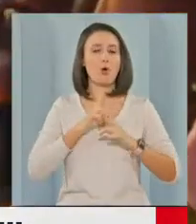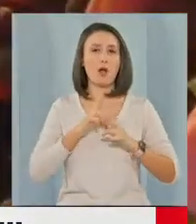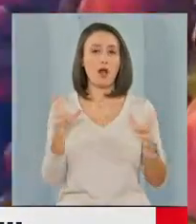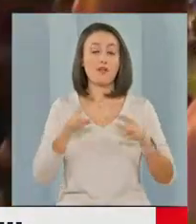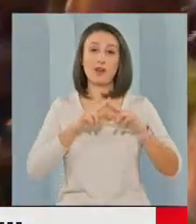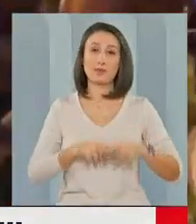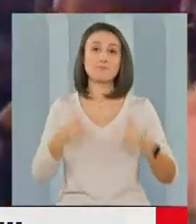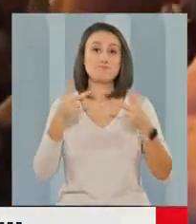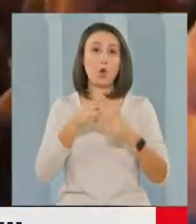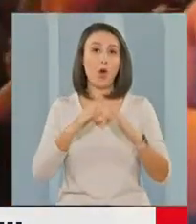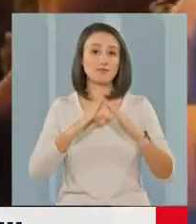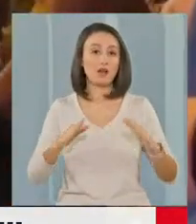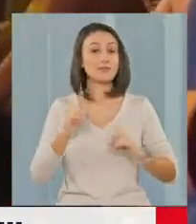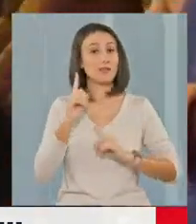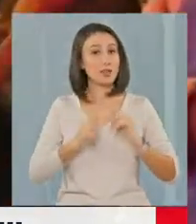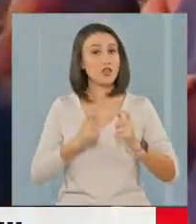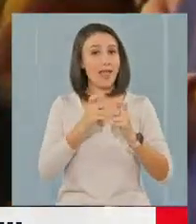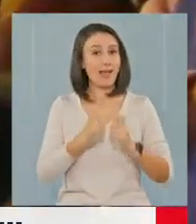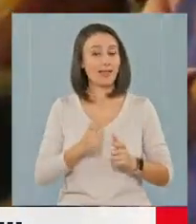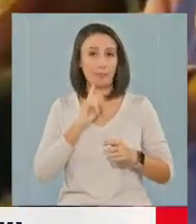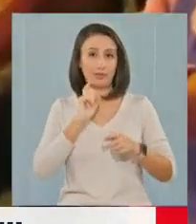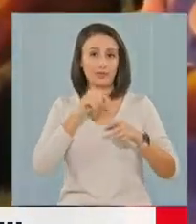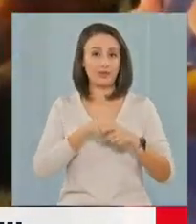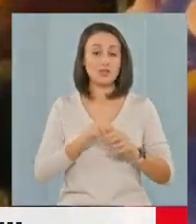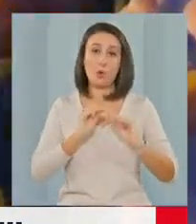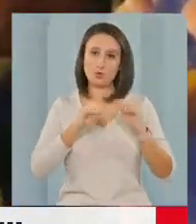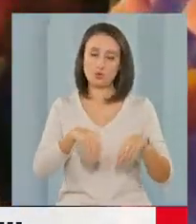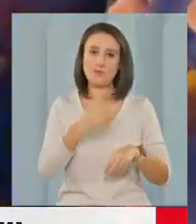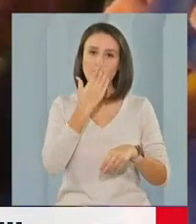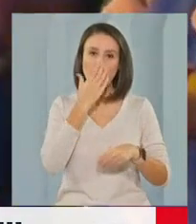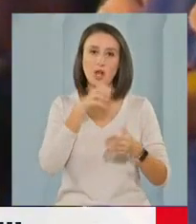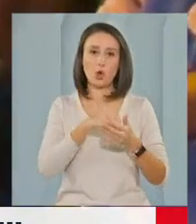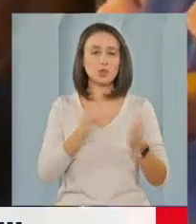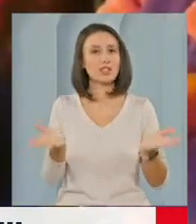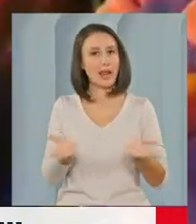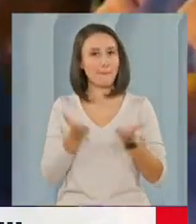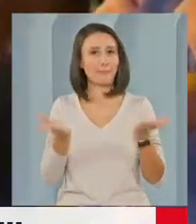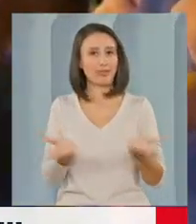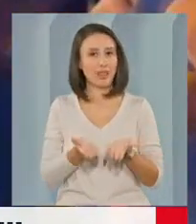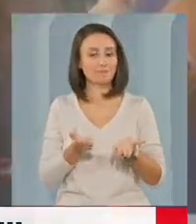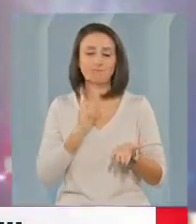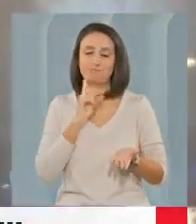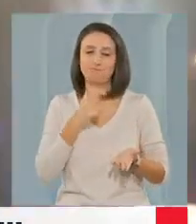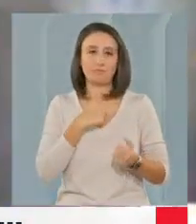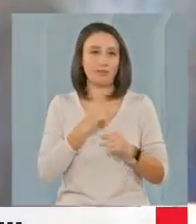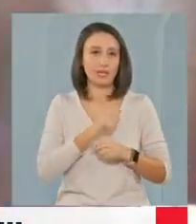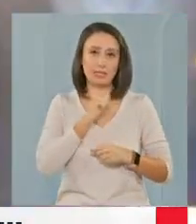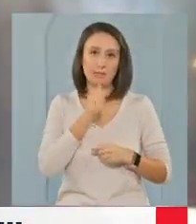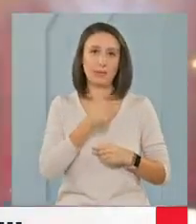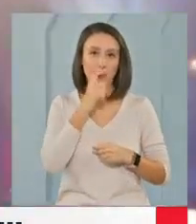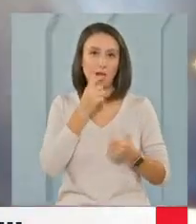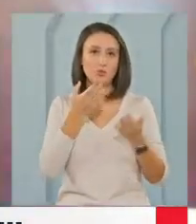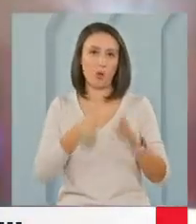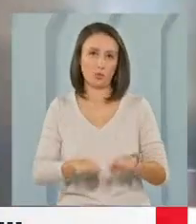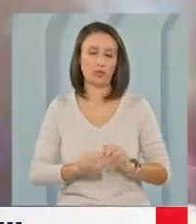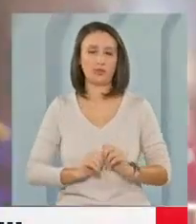a rămas blocat în casă. Chiar dacă echipajele de intervenție au ajuns la fața locului în cel mai scurt timp, nu au mai putut face nimic pentru